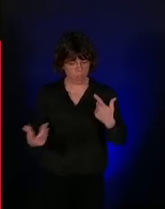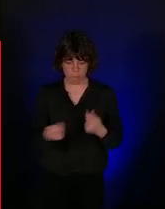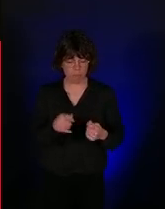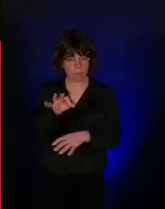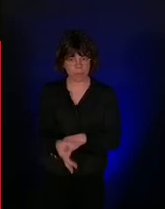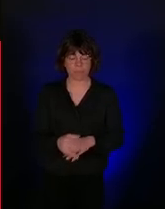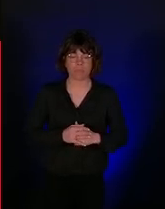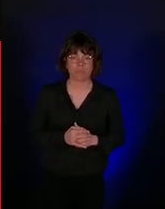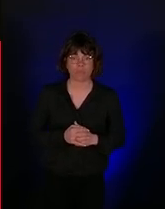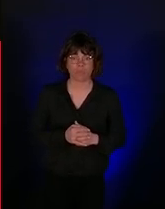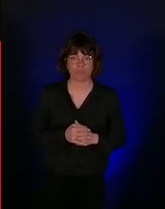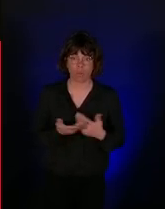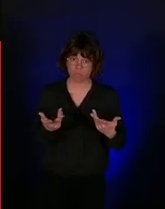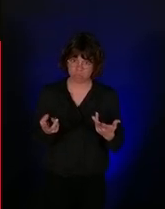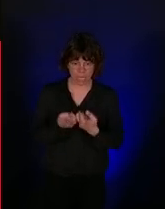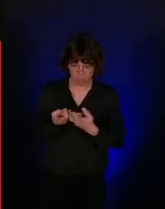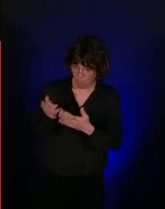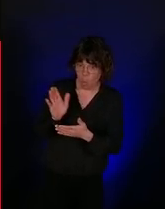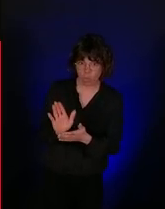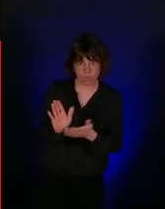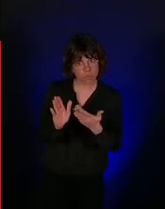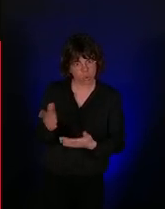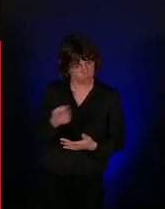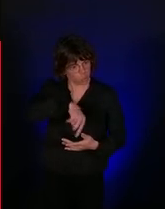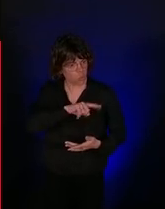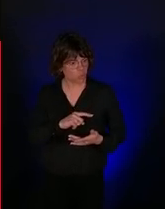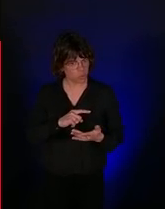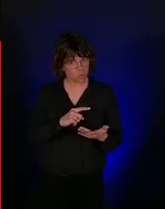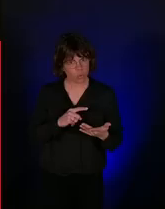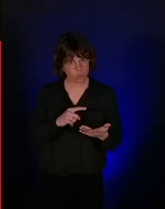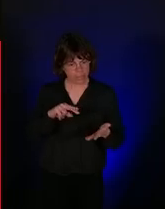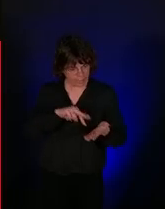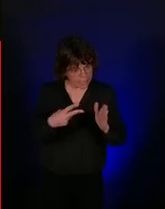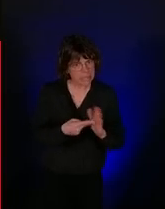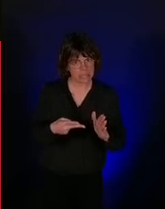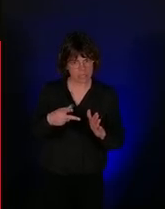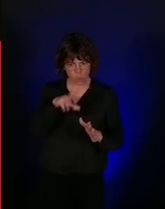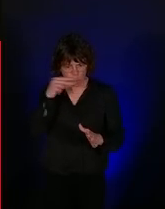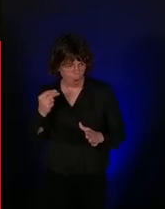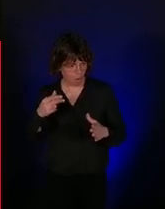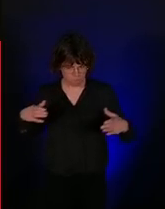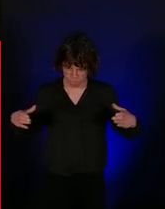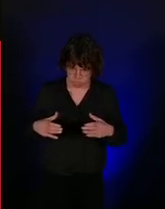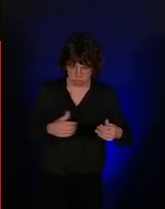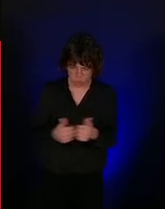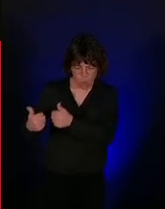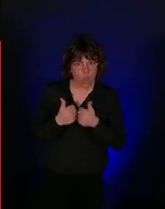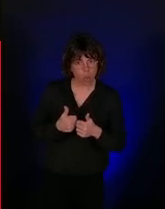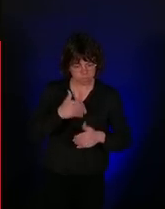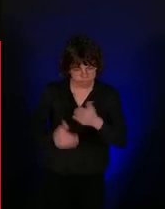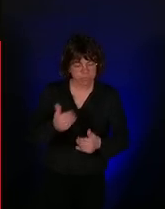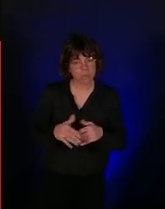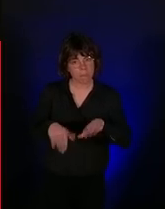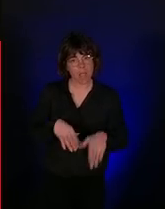Nous faisons la démonstration qu'en se donnant les moyens humains et techniques, cela fonctionne et que de